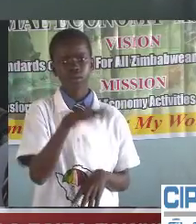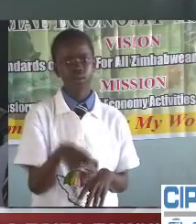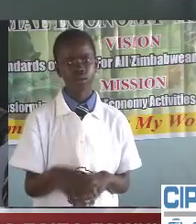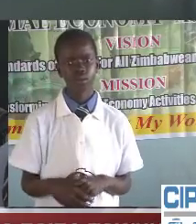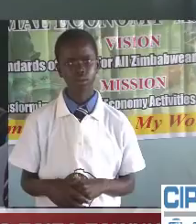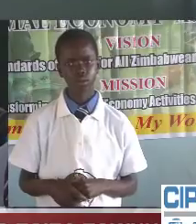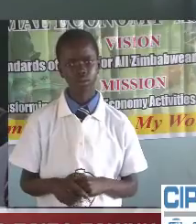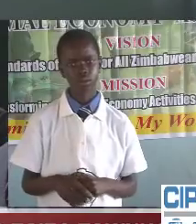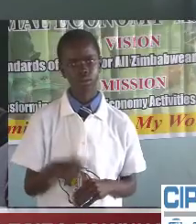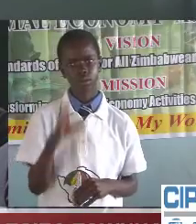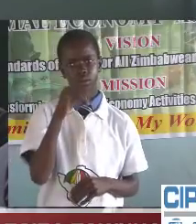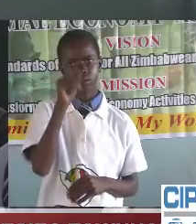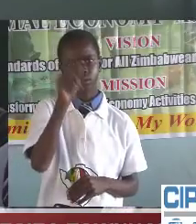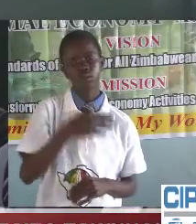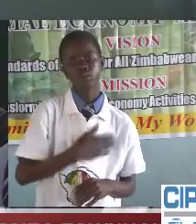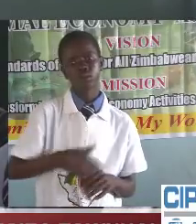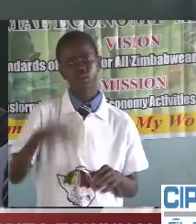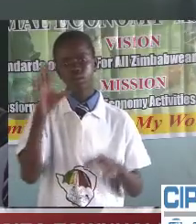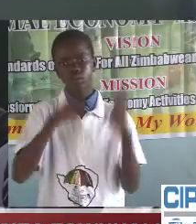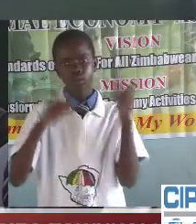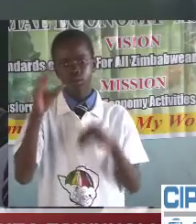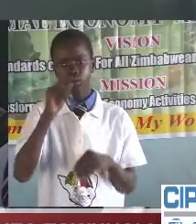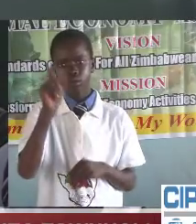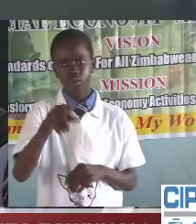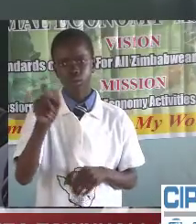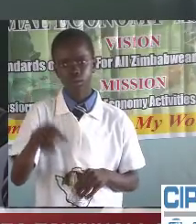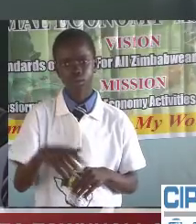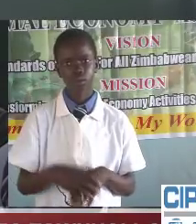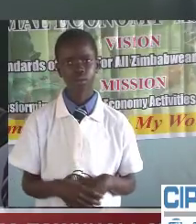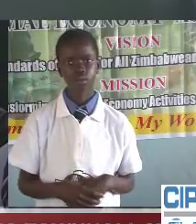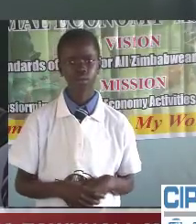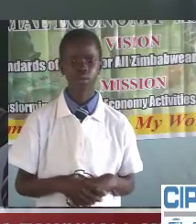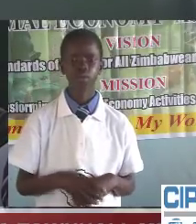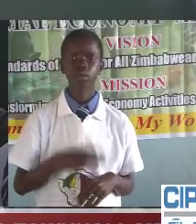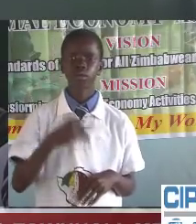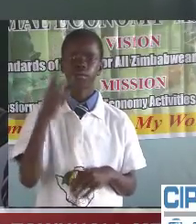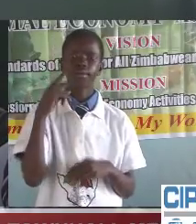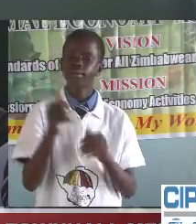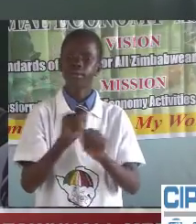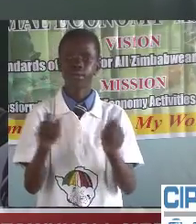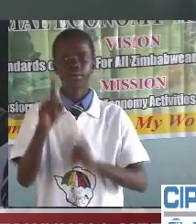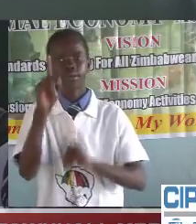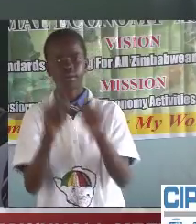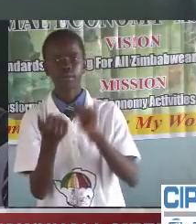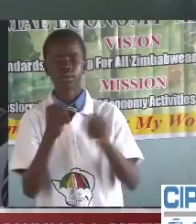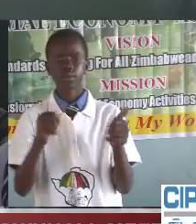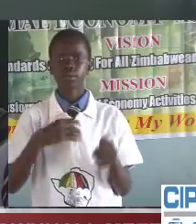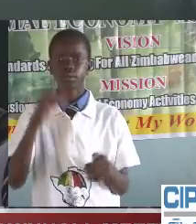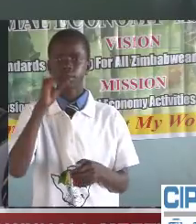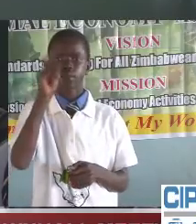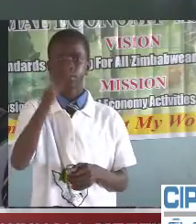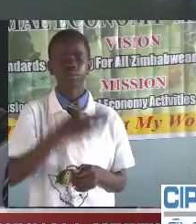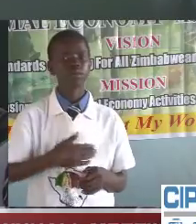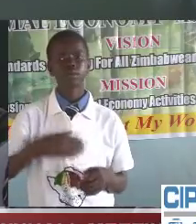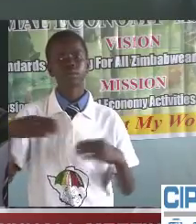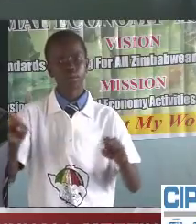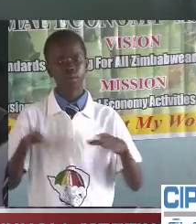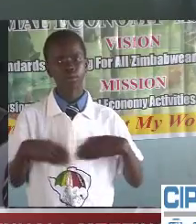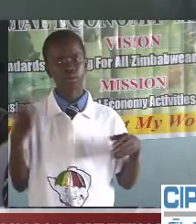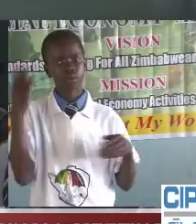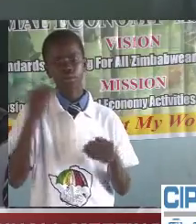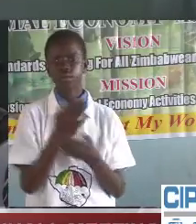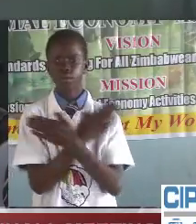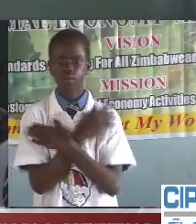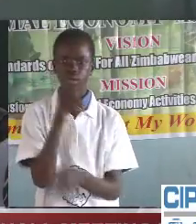Saka ipapapo tauraiwo makati tirawo zviri nani kuitira kuti tigoona kuti mune chinangwa chefuture yedu.